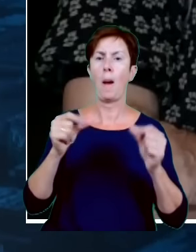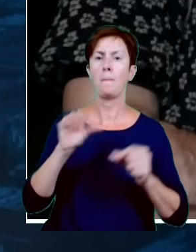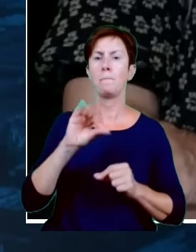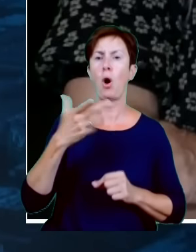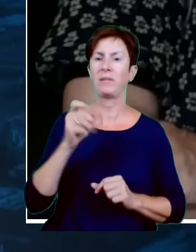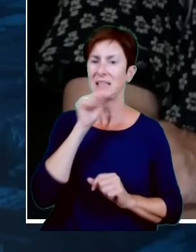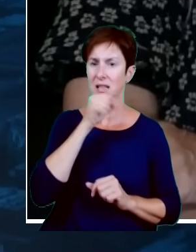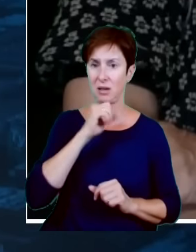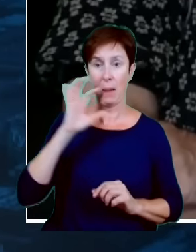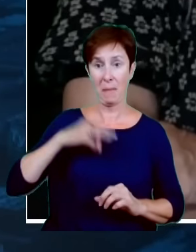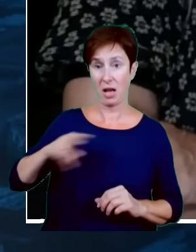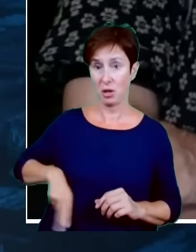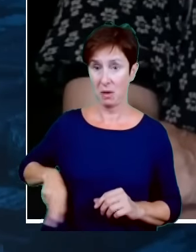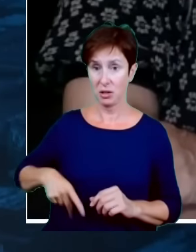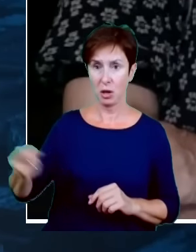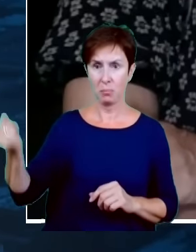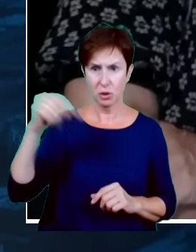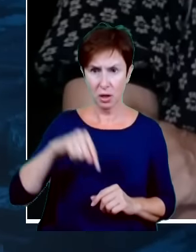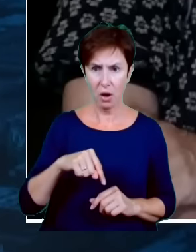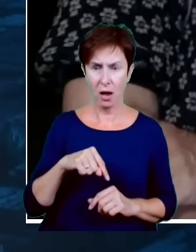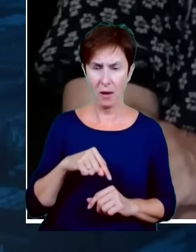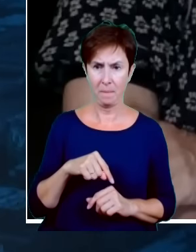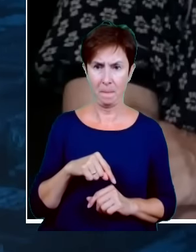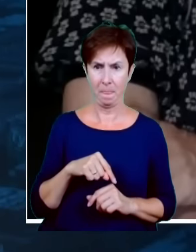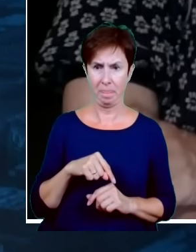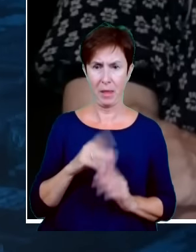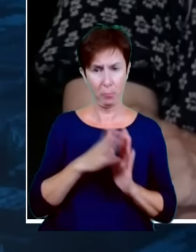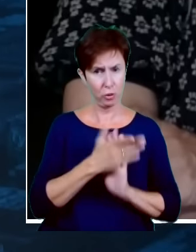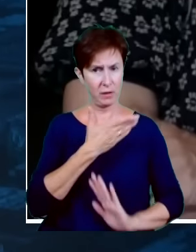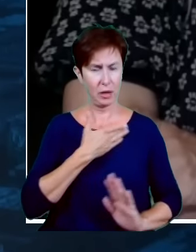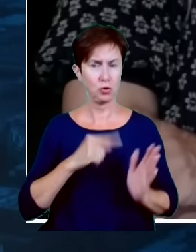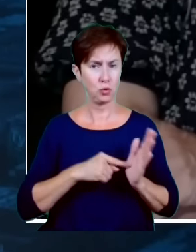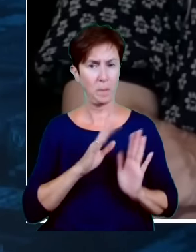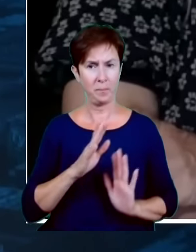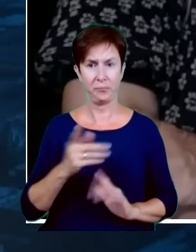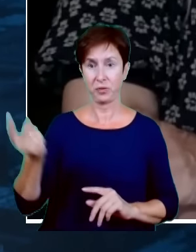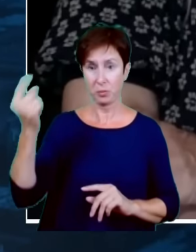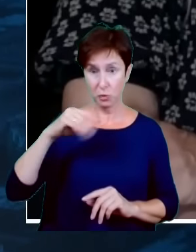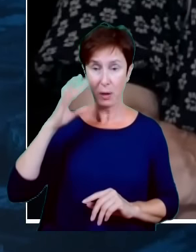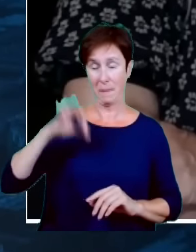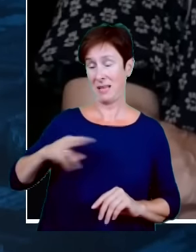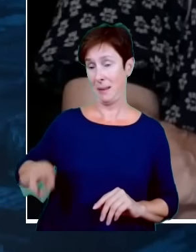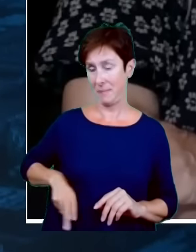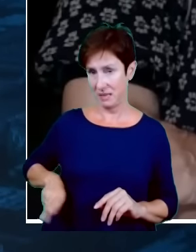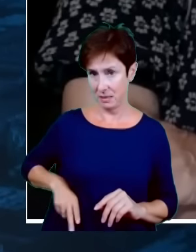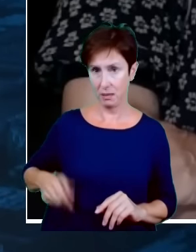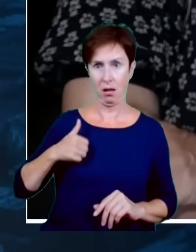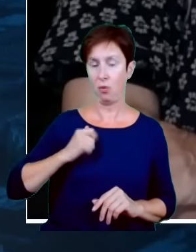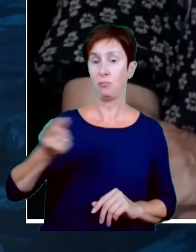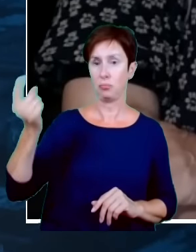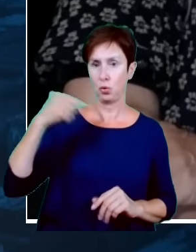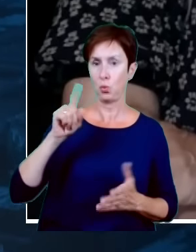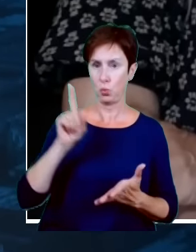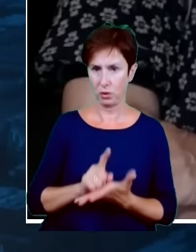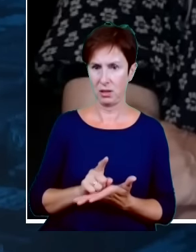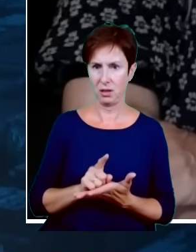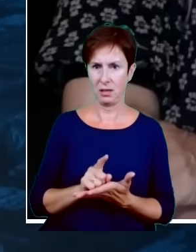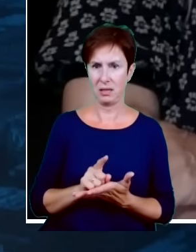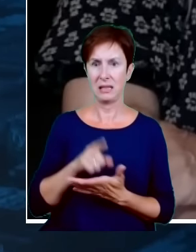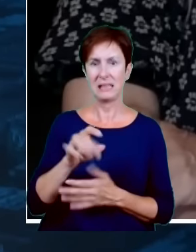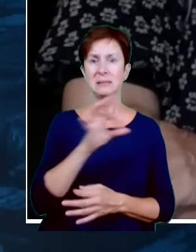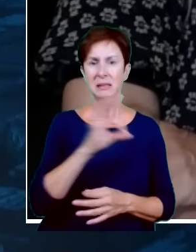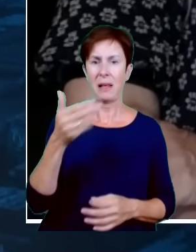pani minister do spraw polityki ale to proszę mi dać skończyć kiedy już przyszła pani minister do spraw seniorów na komisję dedykowaną właśnie